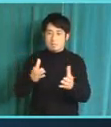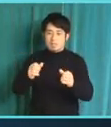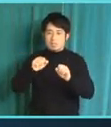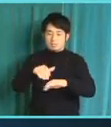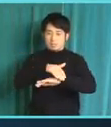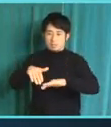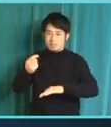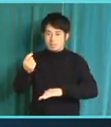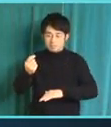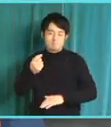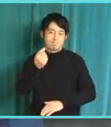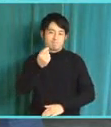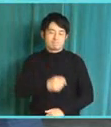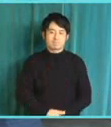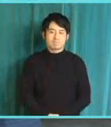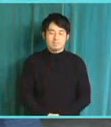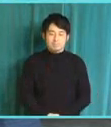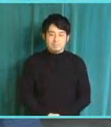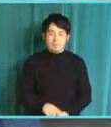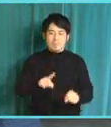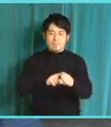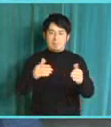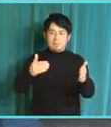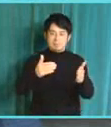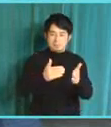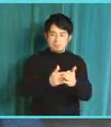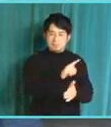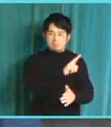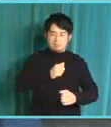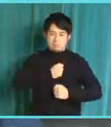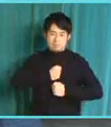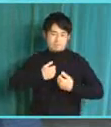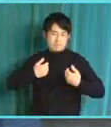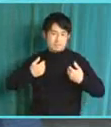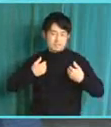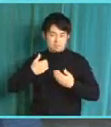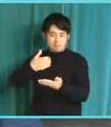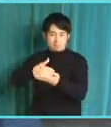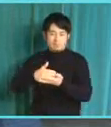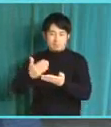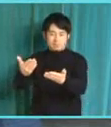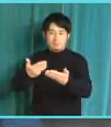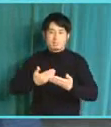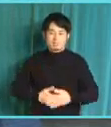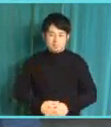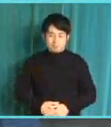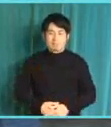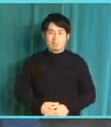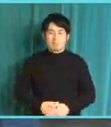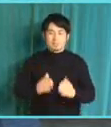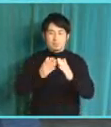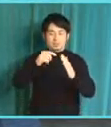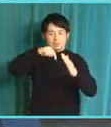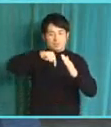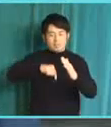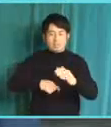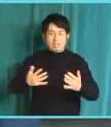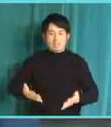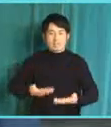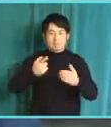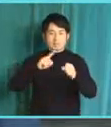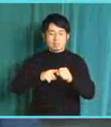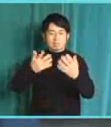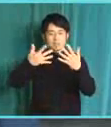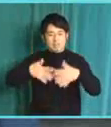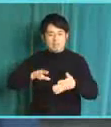さて、歳末に向けてということで、先ほども春日さんからお話ありましたけれども、はい、やはり暖房器具使うことも増えます、